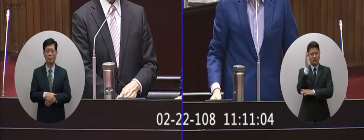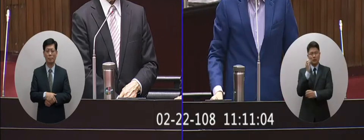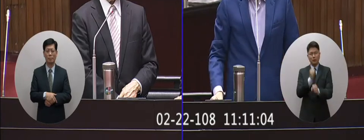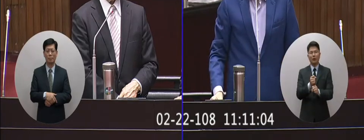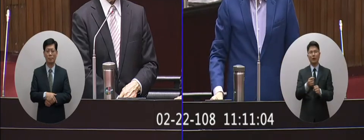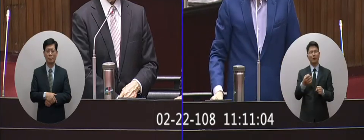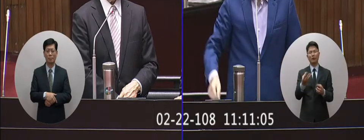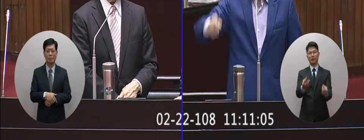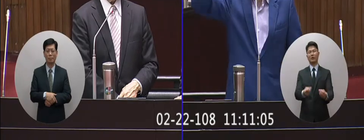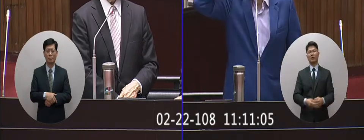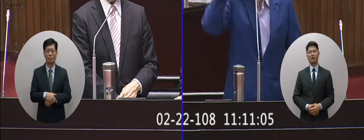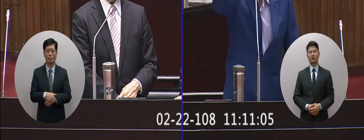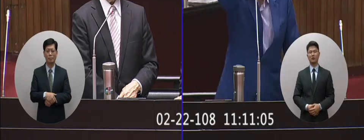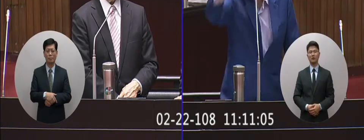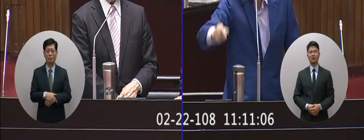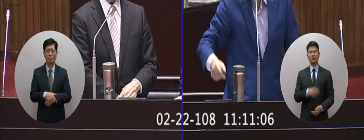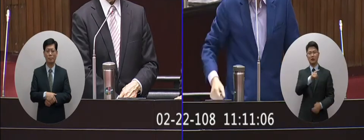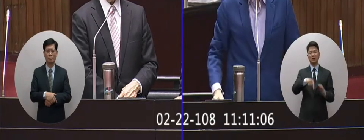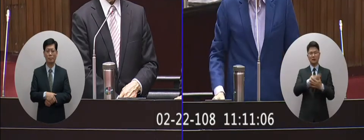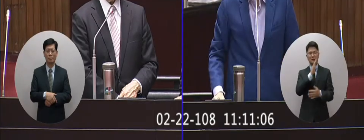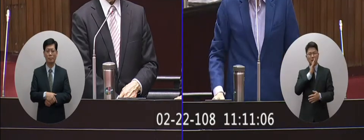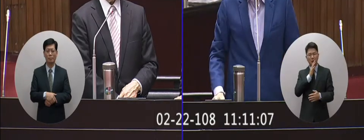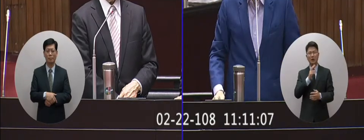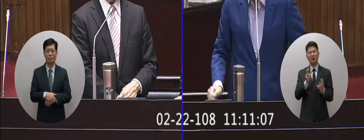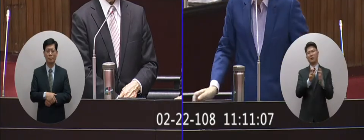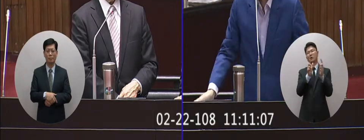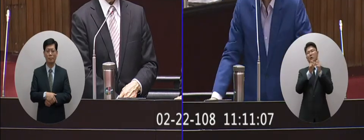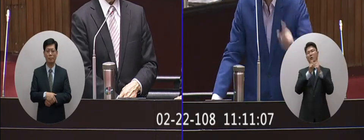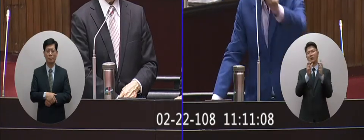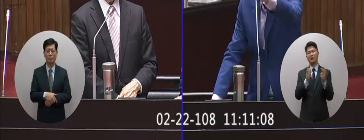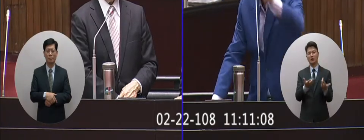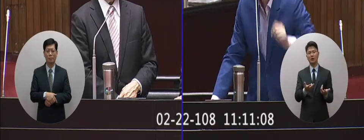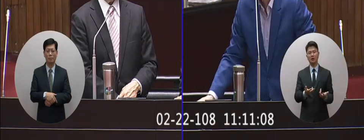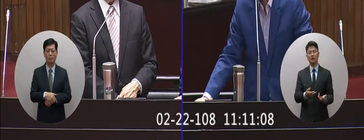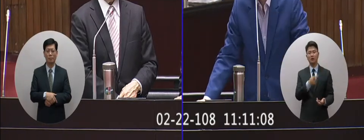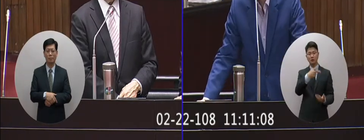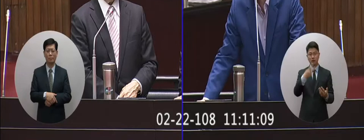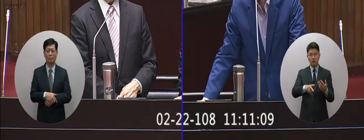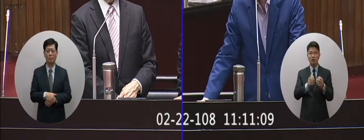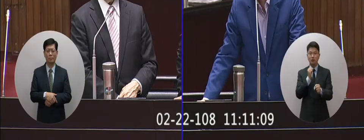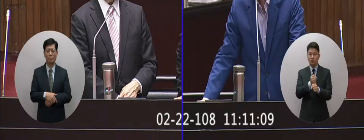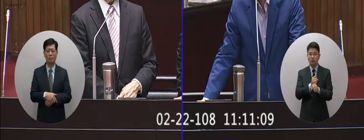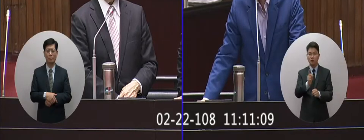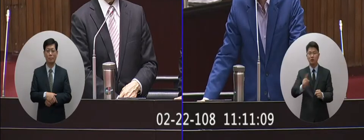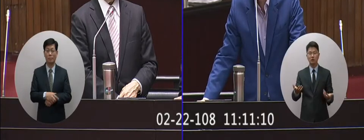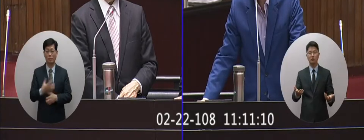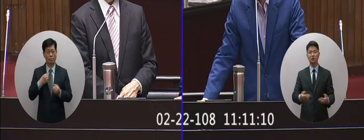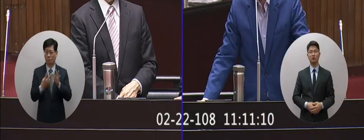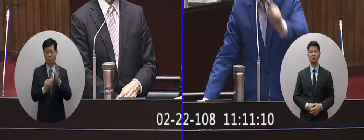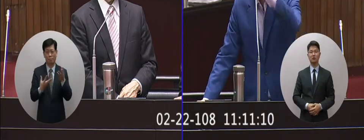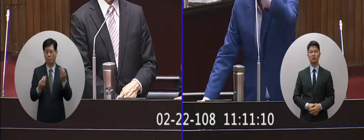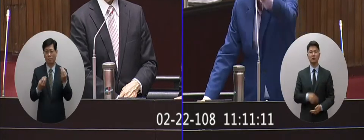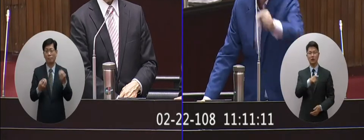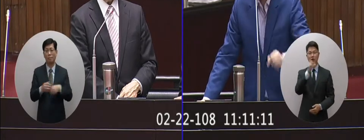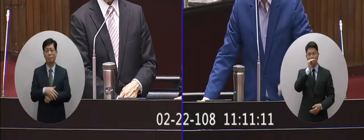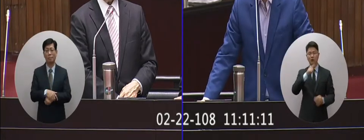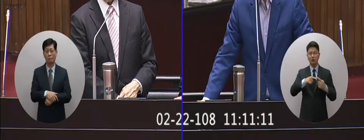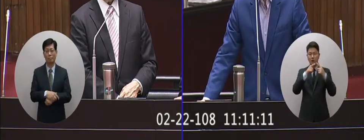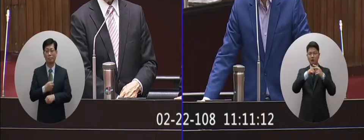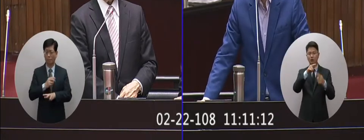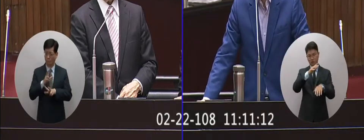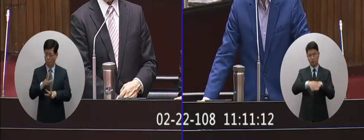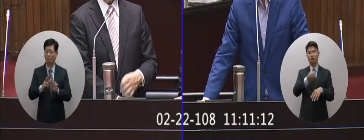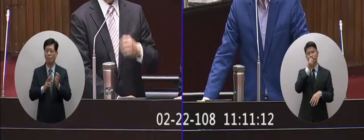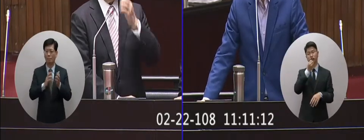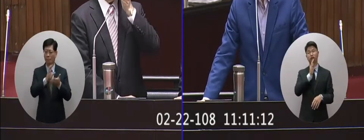的，这个人只会在强辩。你除了会强辩，你还会干什么？ 我没有强辩， 你还会吃饭， 是